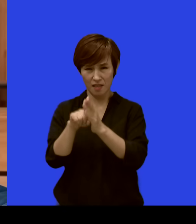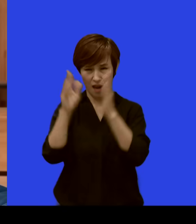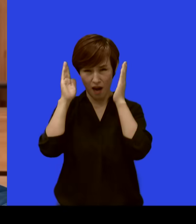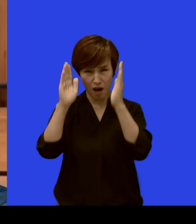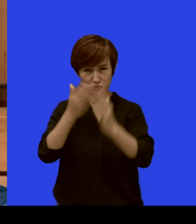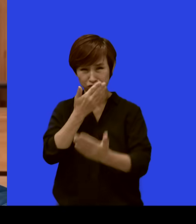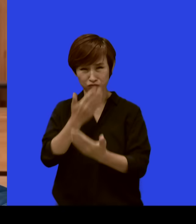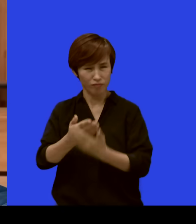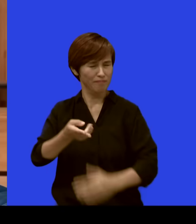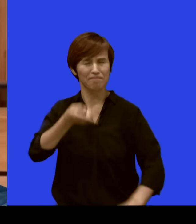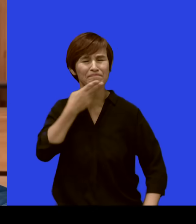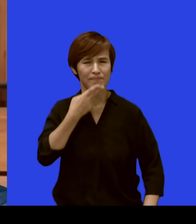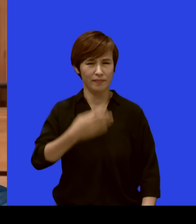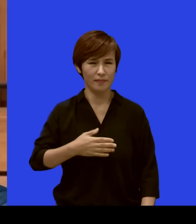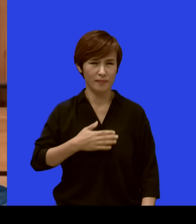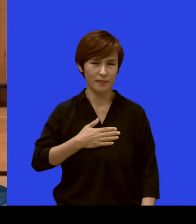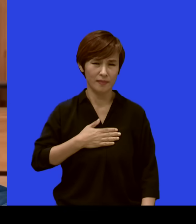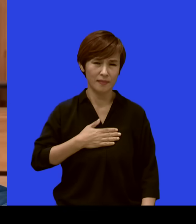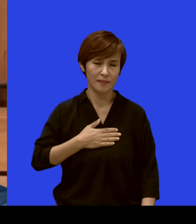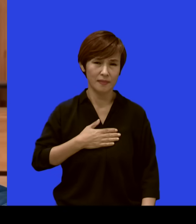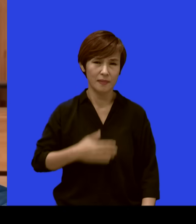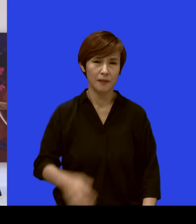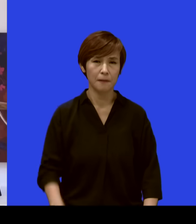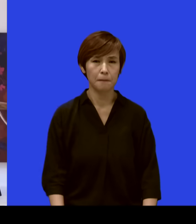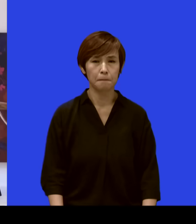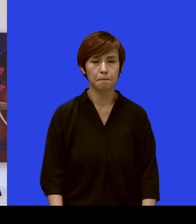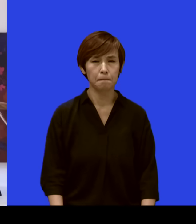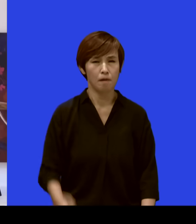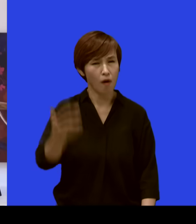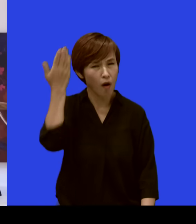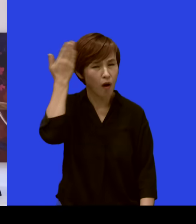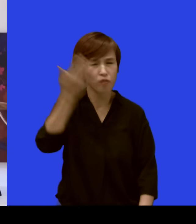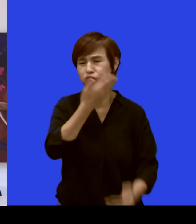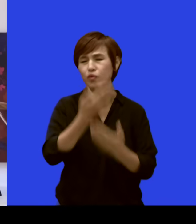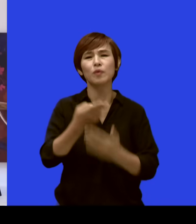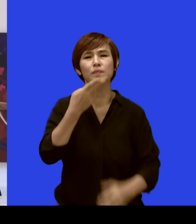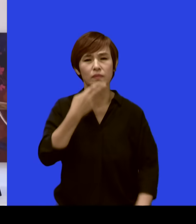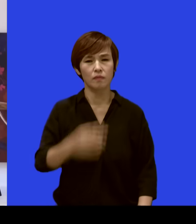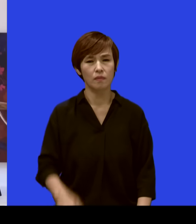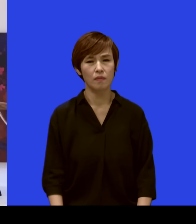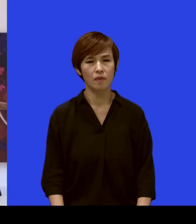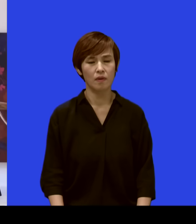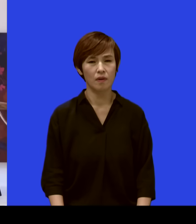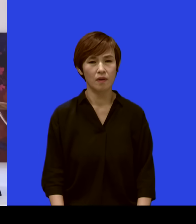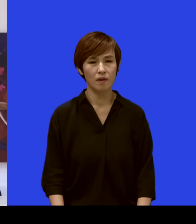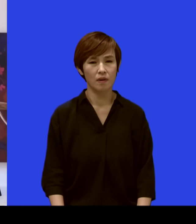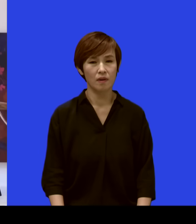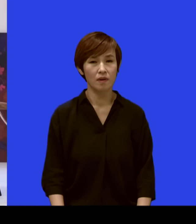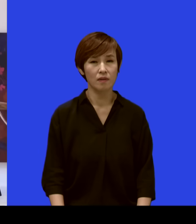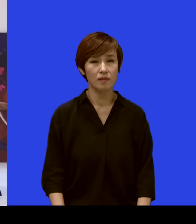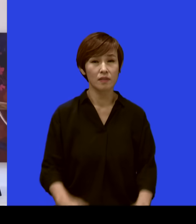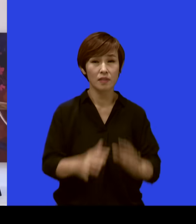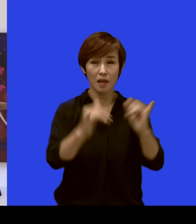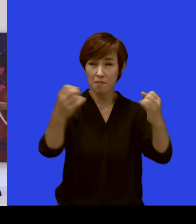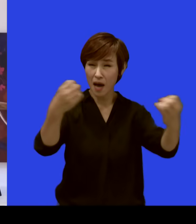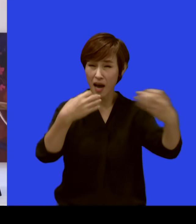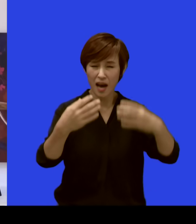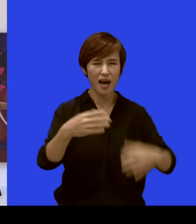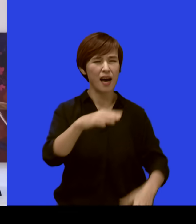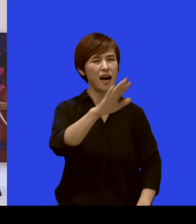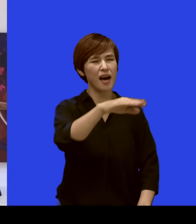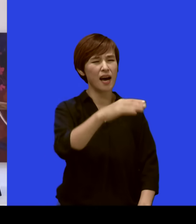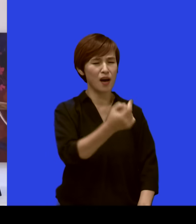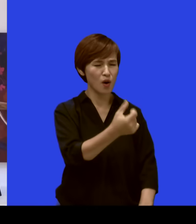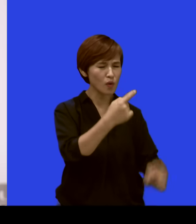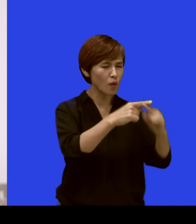소용이고. 교회학이 뭐가 필요해 있어요. 그러니까요. 많은 사람들이 저한테 와서 당신은 여기 이 교회에 적합하지 않다. 저 대덕이나 연구단체